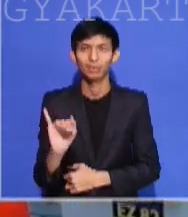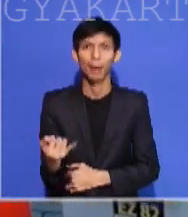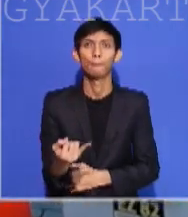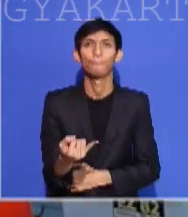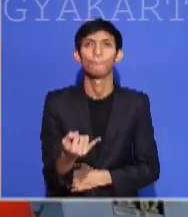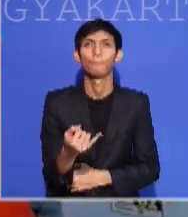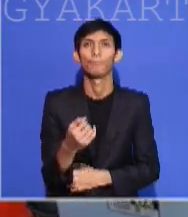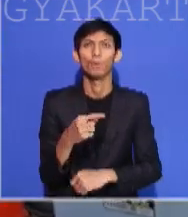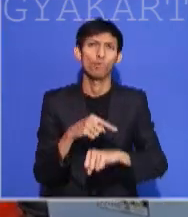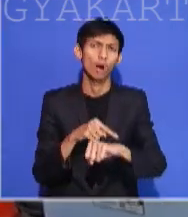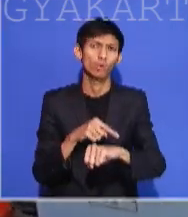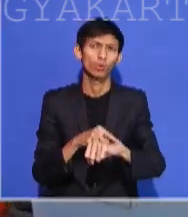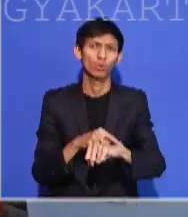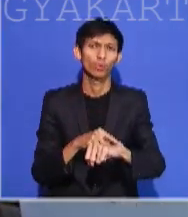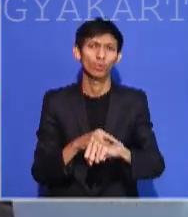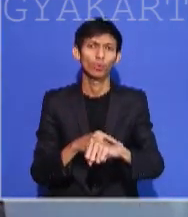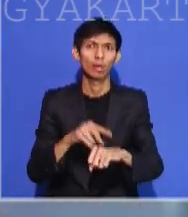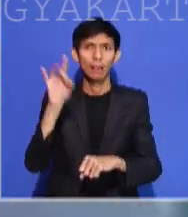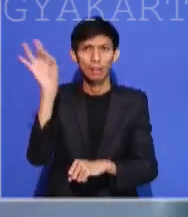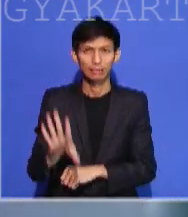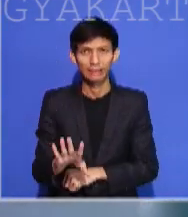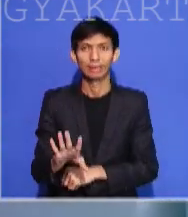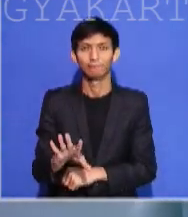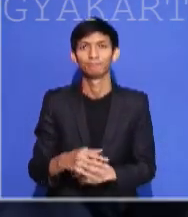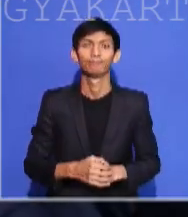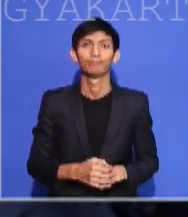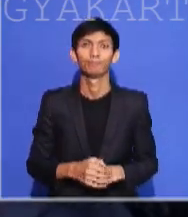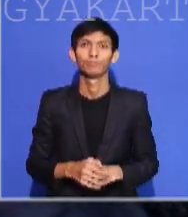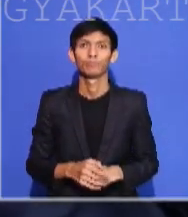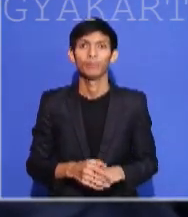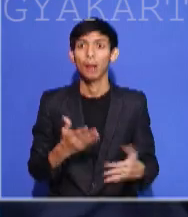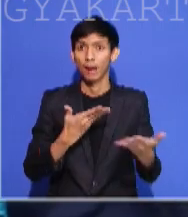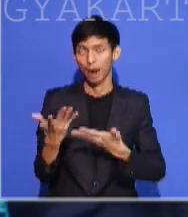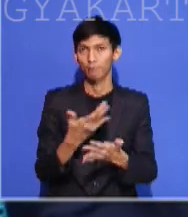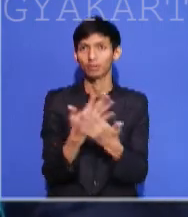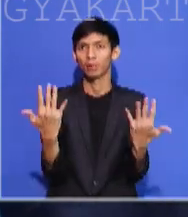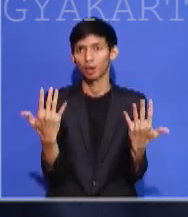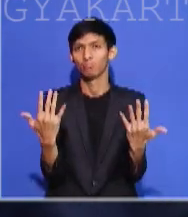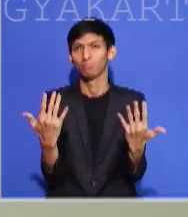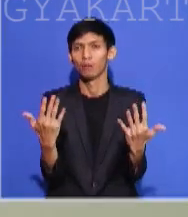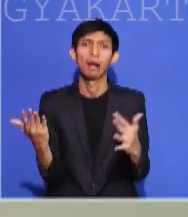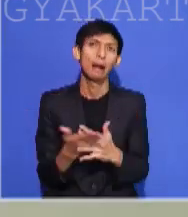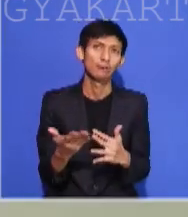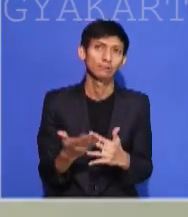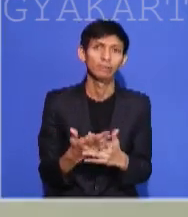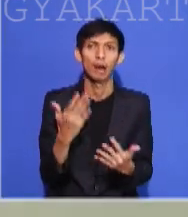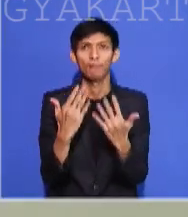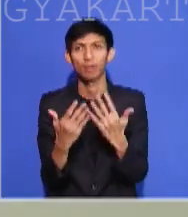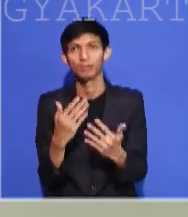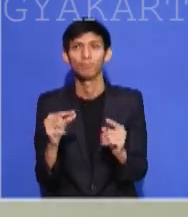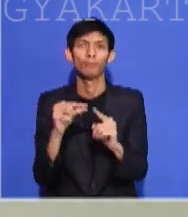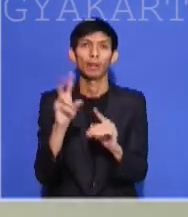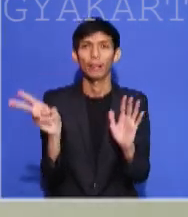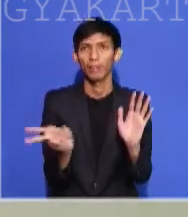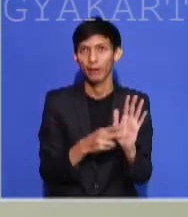Real Time selama pelaksanaan Pilkada layanan pengaduan masyarakat juga dapat diakses melalui aplikasi PLN mobile atau layanan